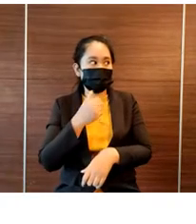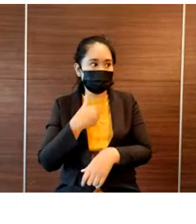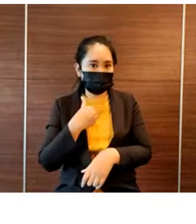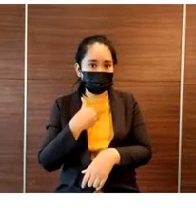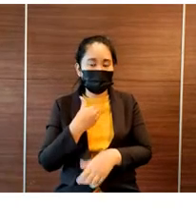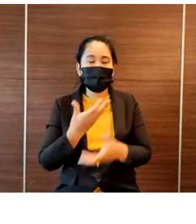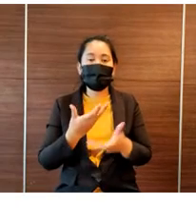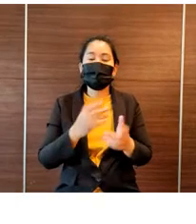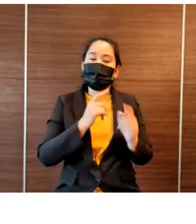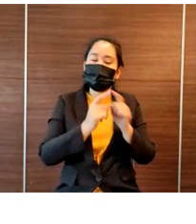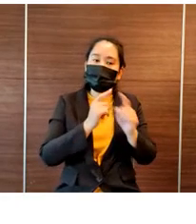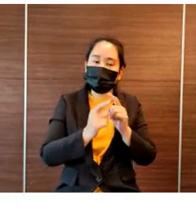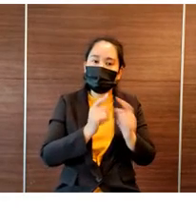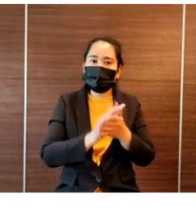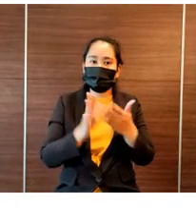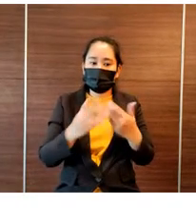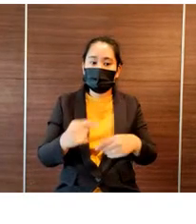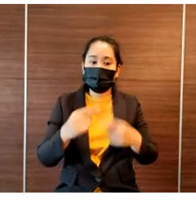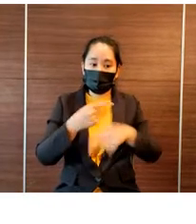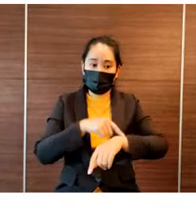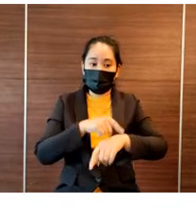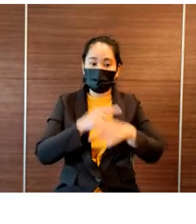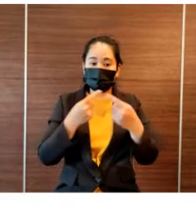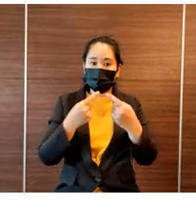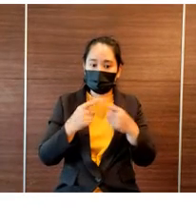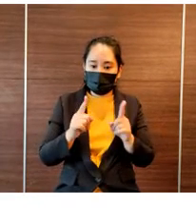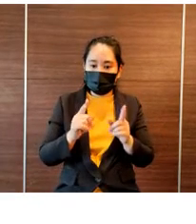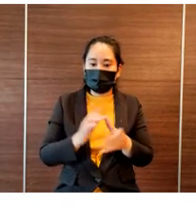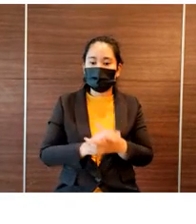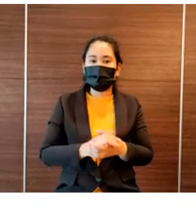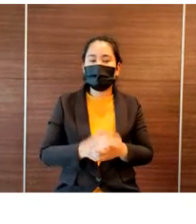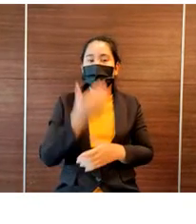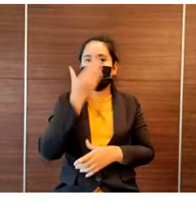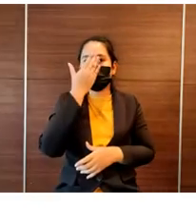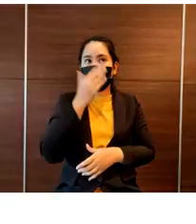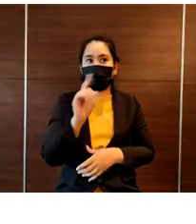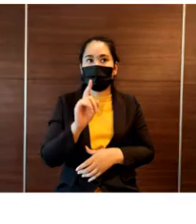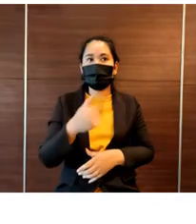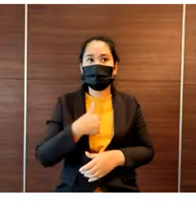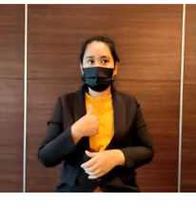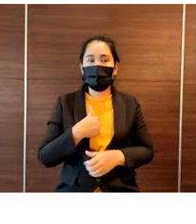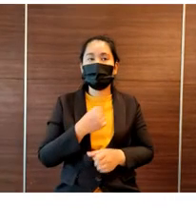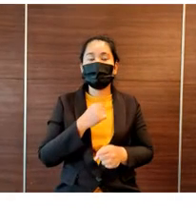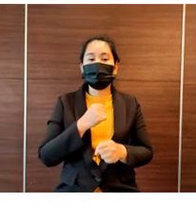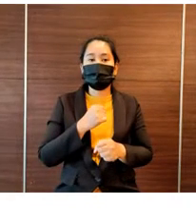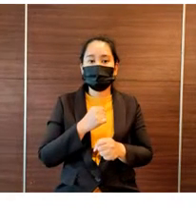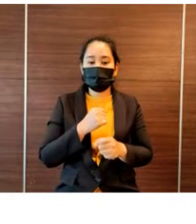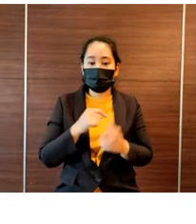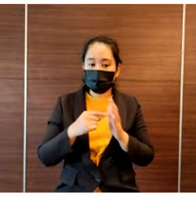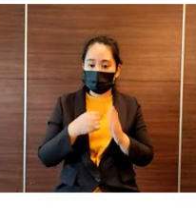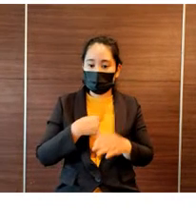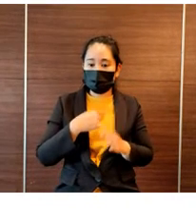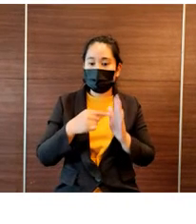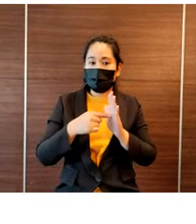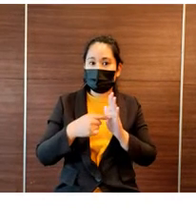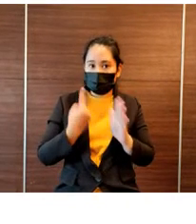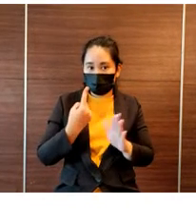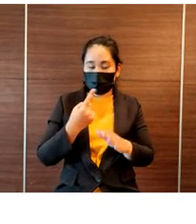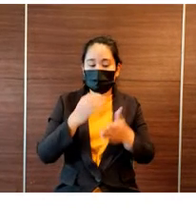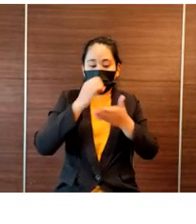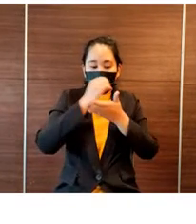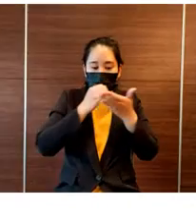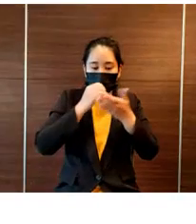อซึ่งในช่วงเวลามันต่างกันนะอาจารย์มันเพราะว่าช่วงเวลาที่ผมเลิกช่วงนั้นช่วงตั้ง